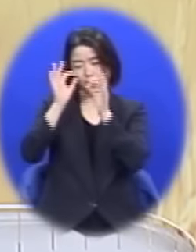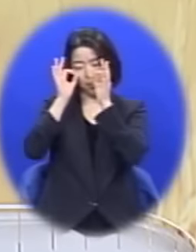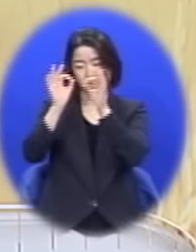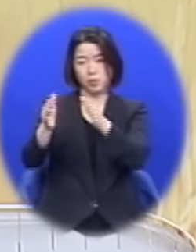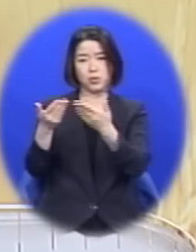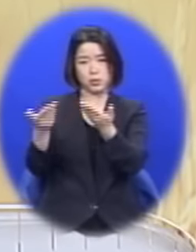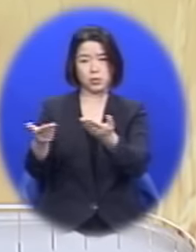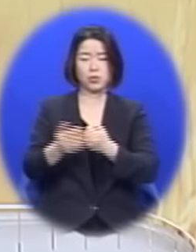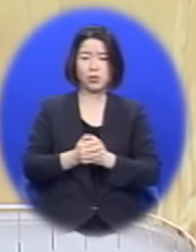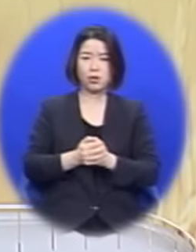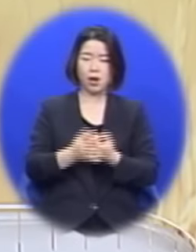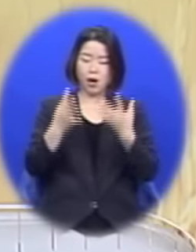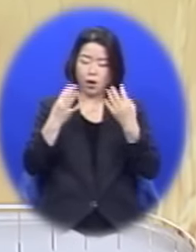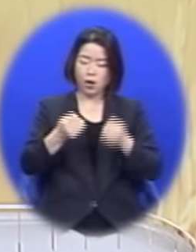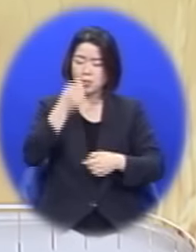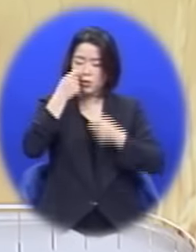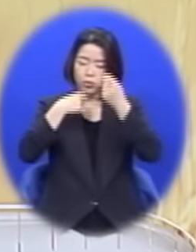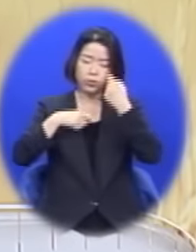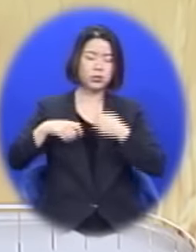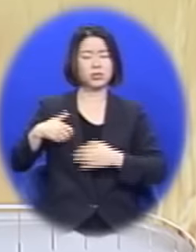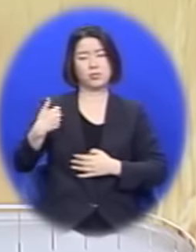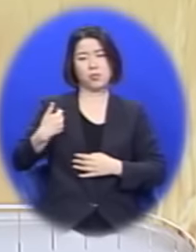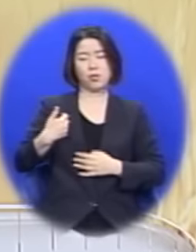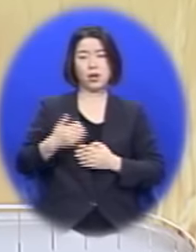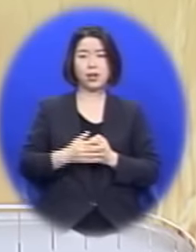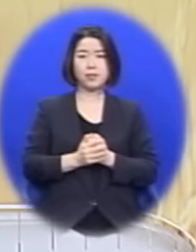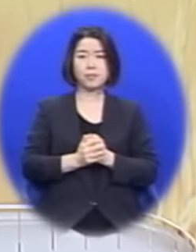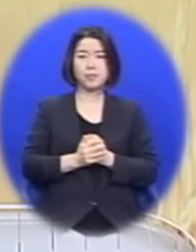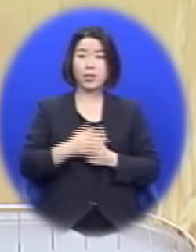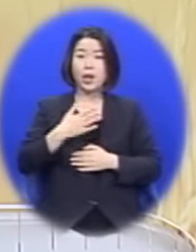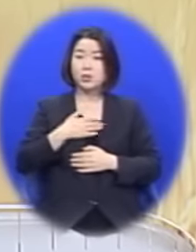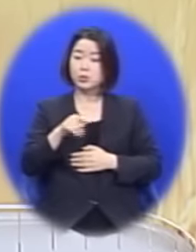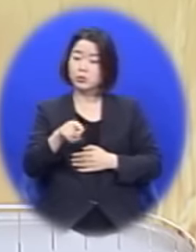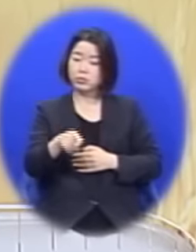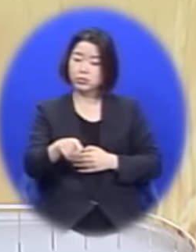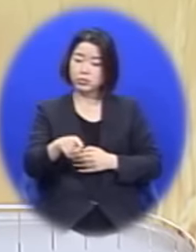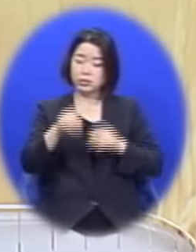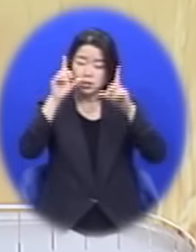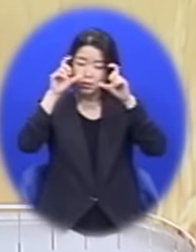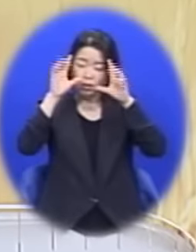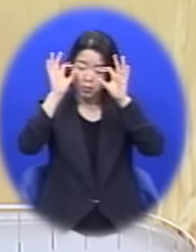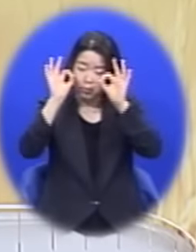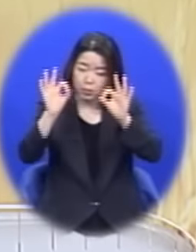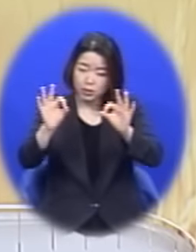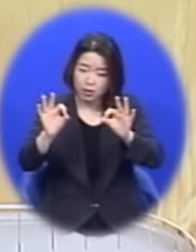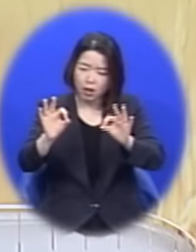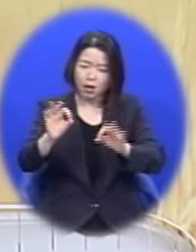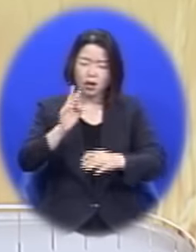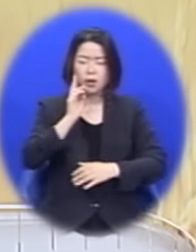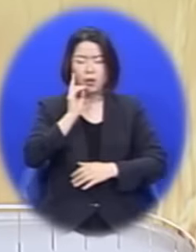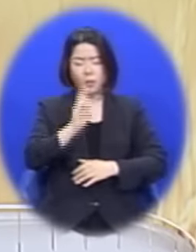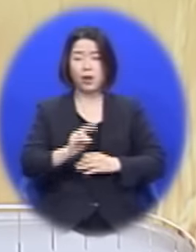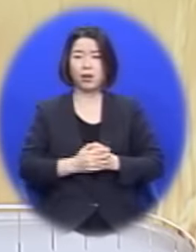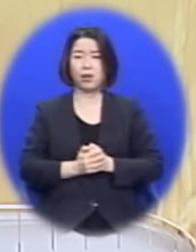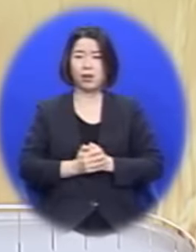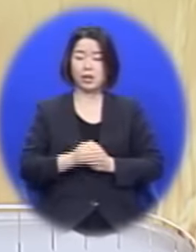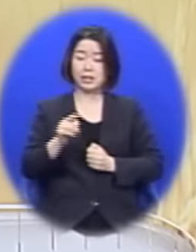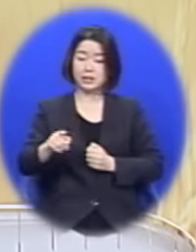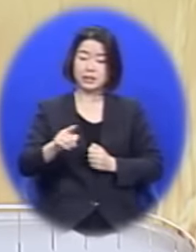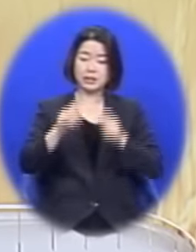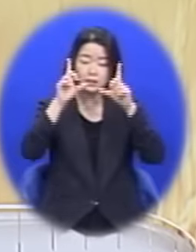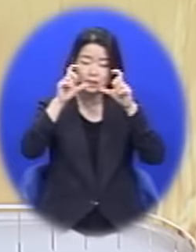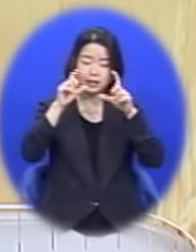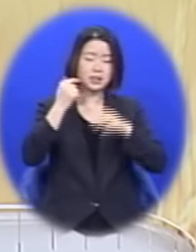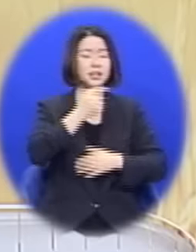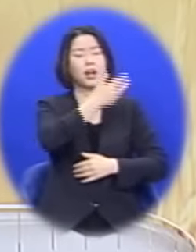얼마나 울었는지 몰랐대요. 저도 그 사진을 보니까 너무 비참해요. 그 사진이 아름다울